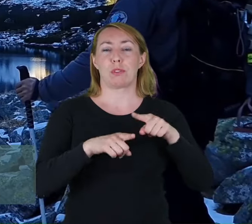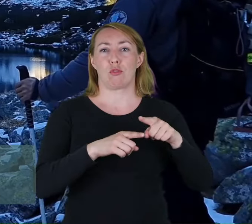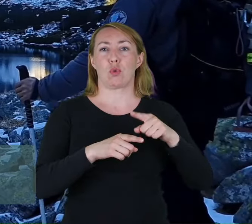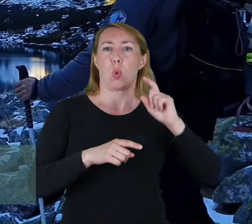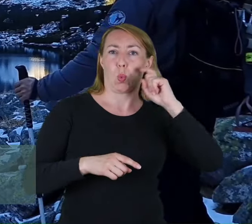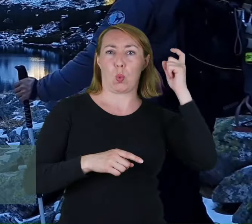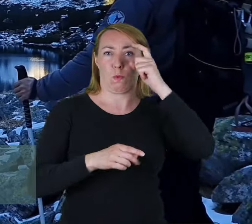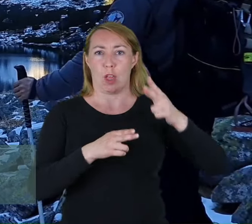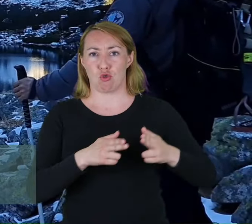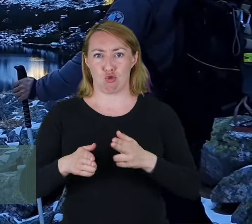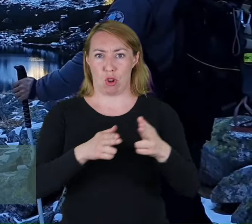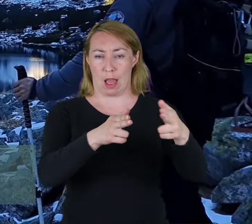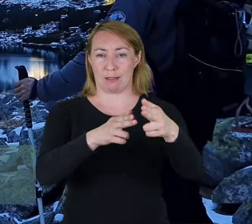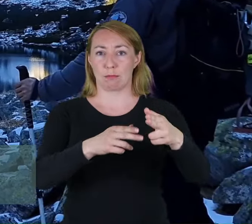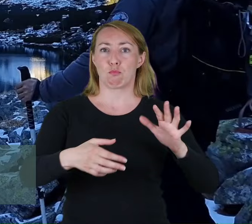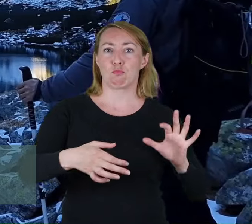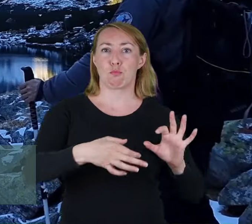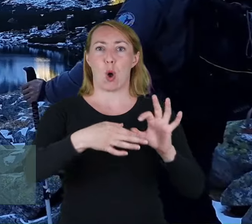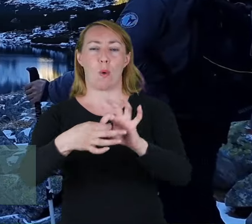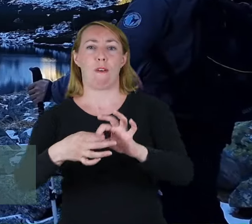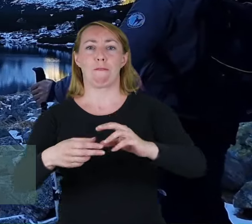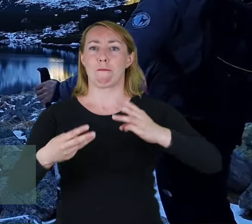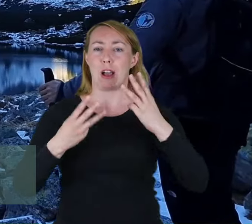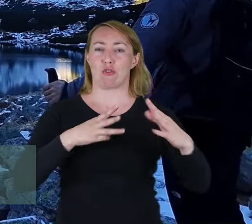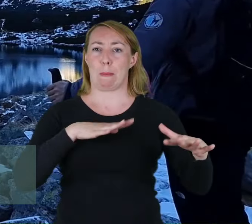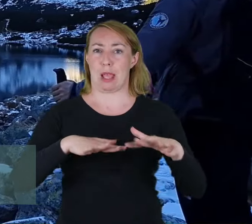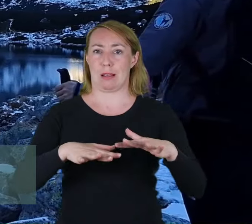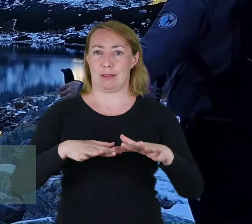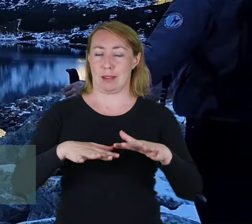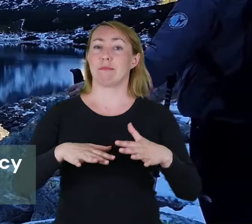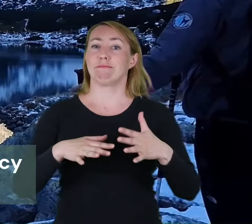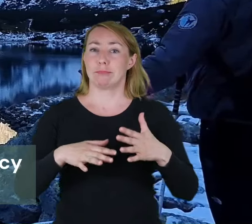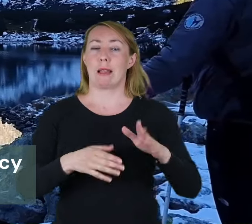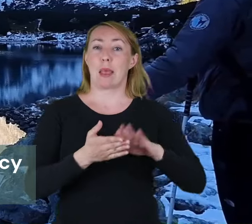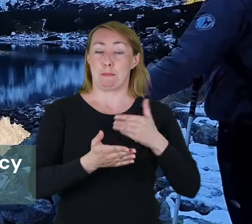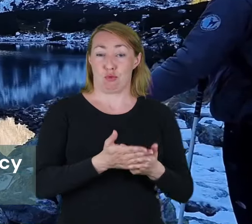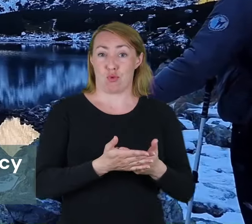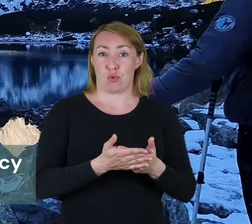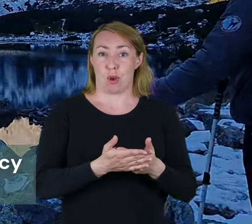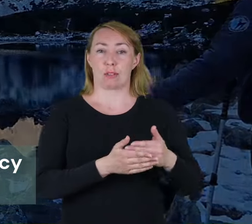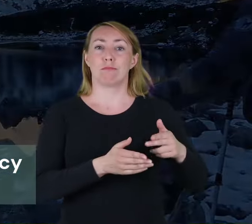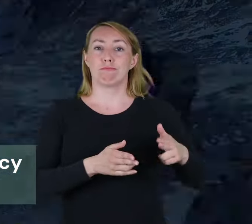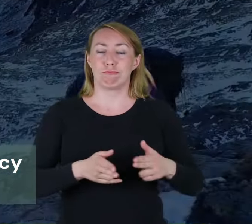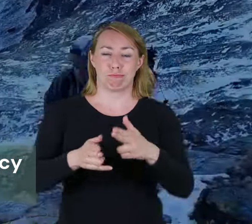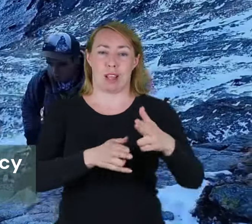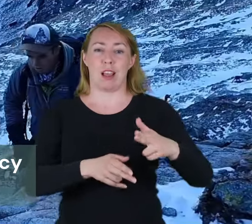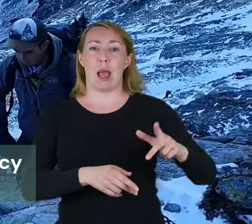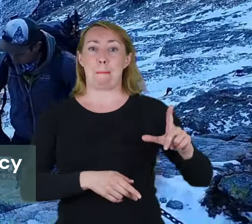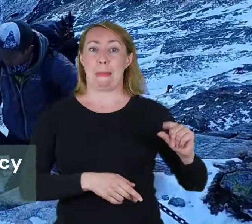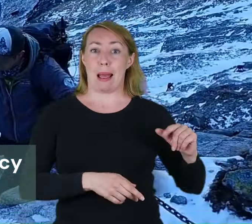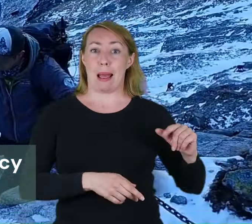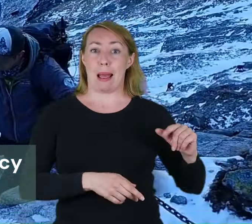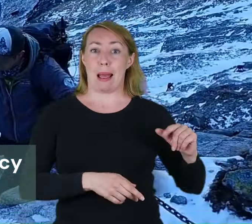główne, które łączą ważne miejsca w krajobrazie. Kolorem tym oznaczony jest szlak prowadzący drogą asfaltową z Palenicy do Morskiego